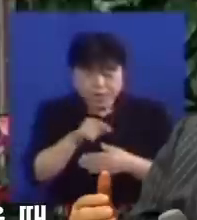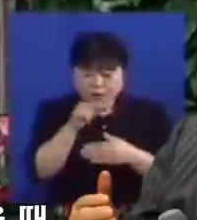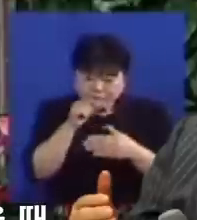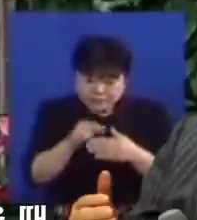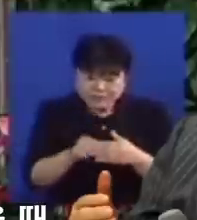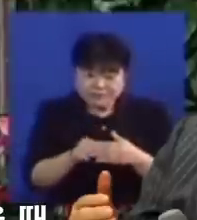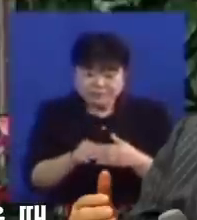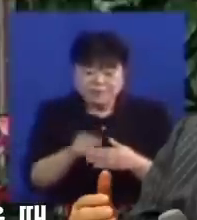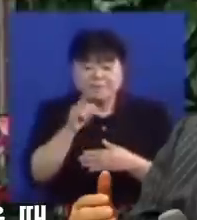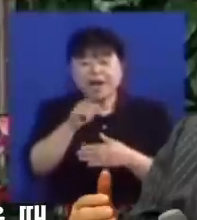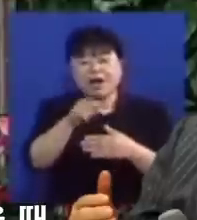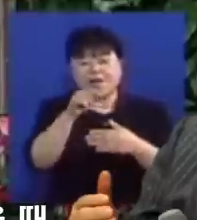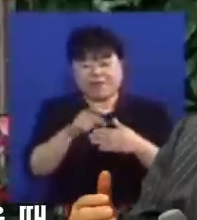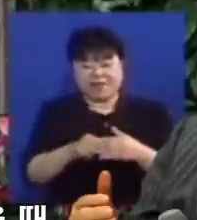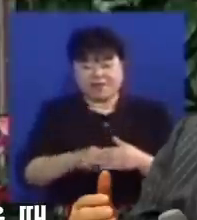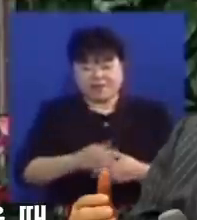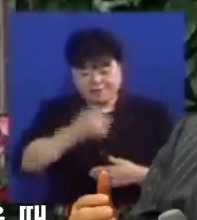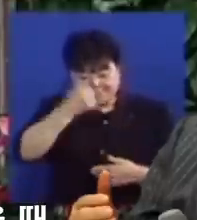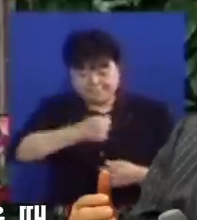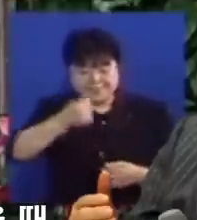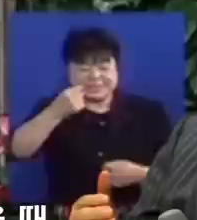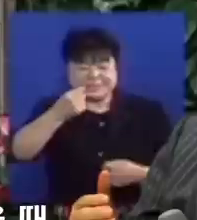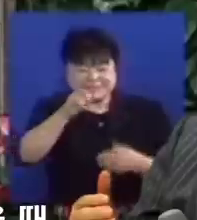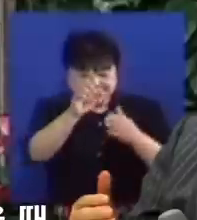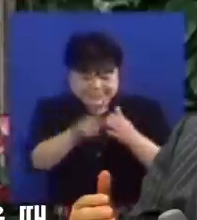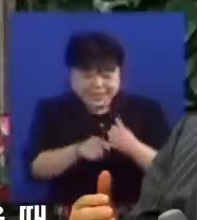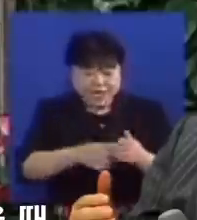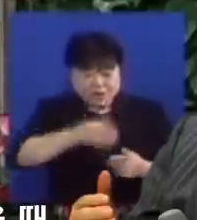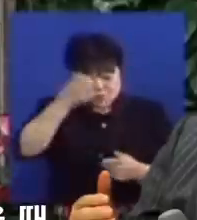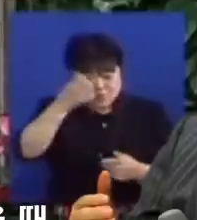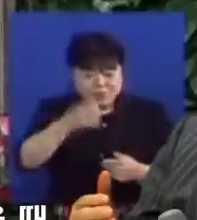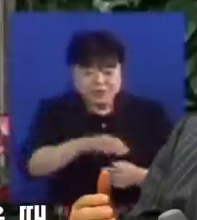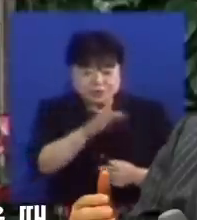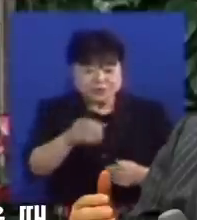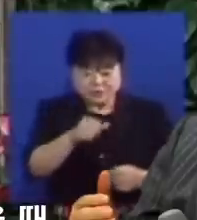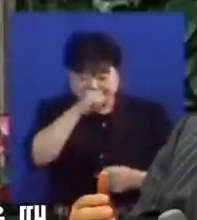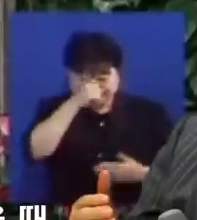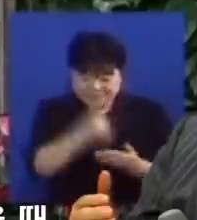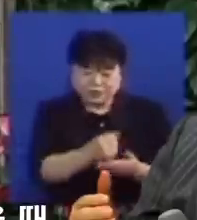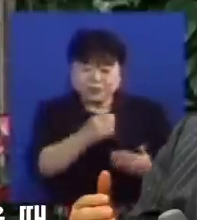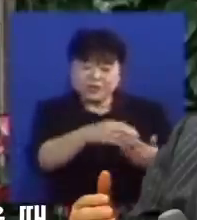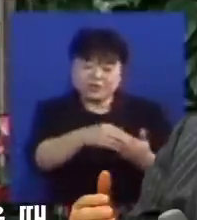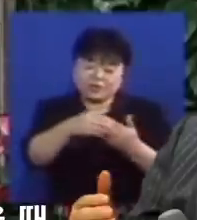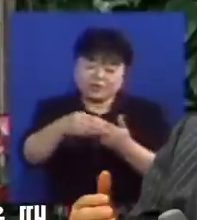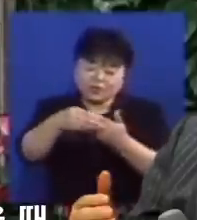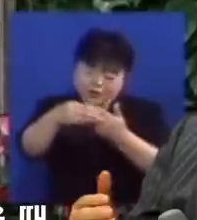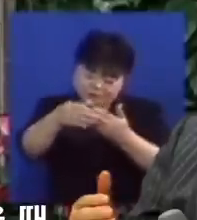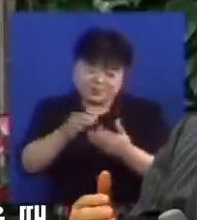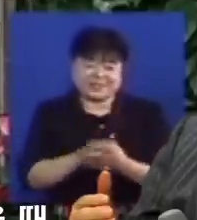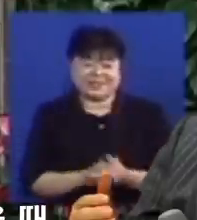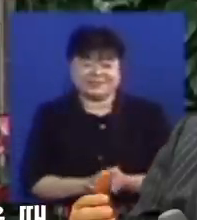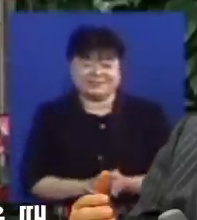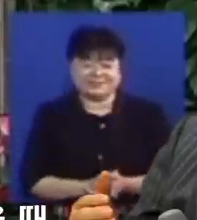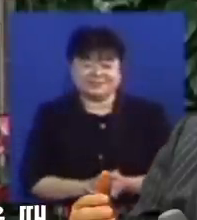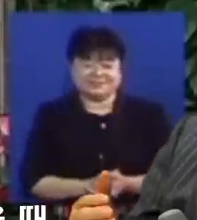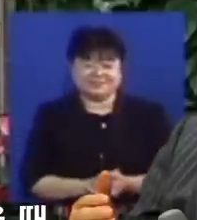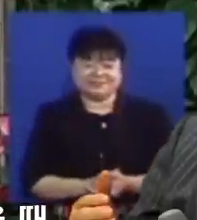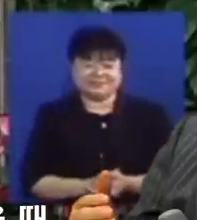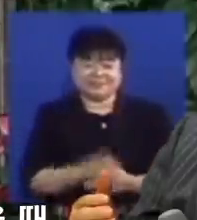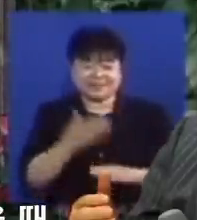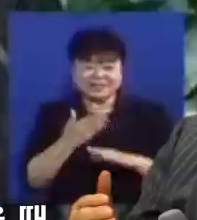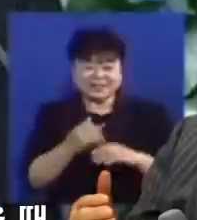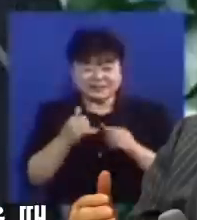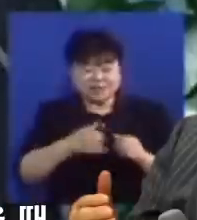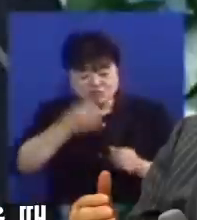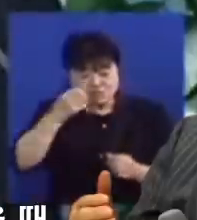가운데서도 마음에 꿈을 놓지 않을 때 그 꿈이 우리를 형통의 길로 이끌어주는 것입니다. 아, 다른